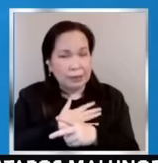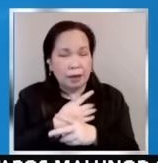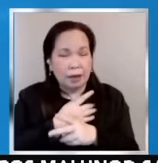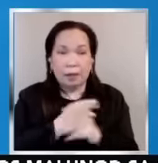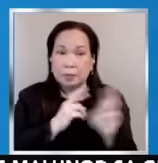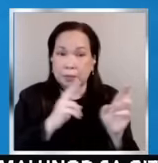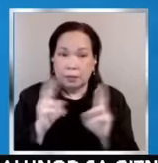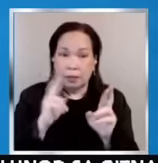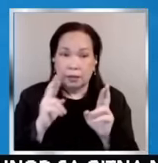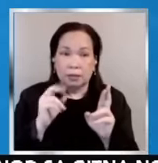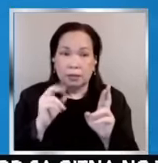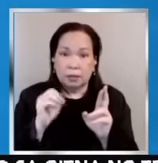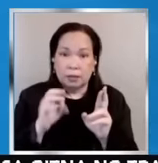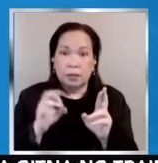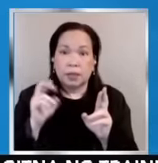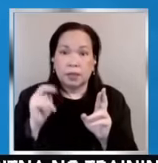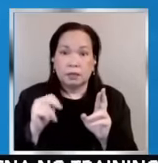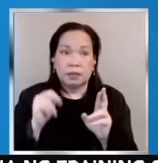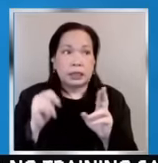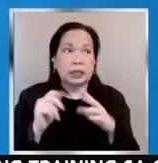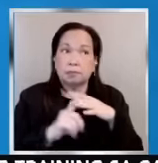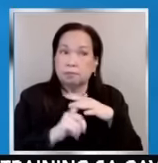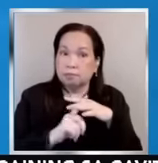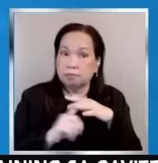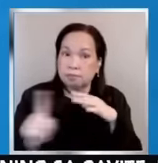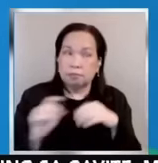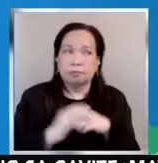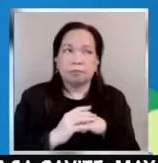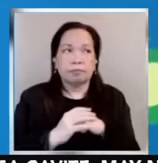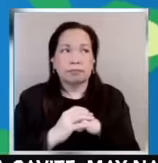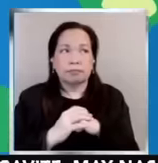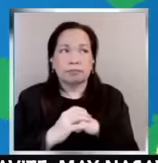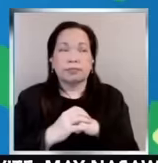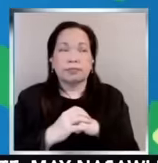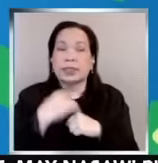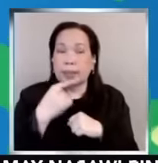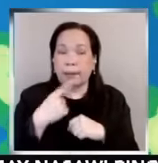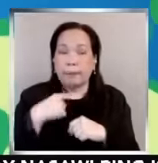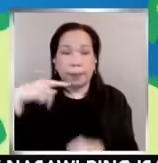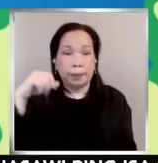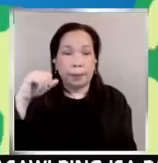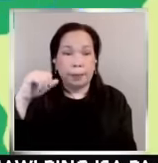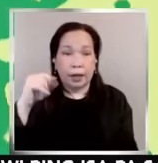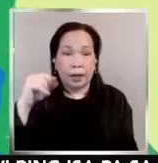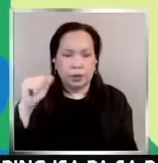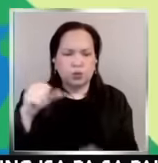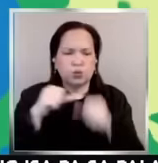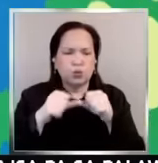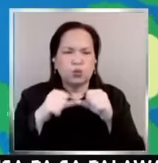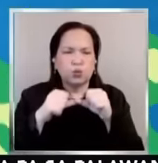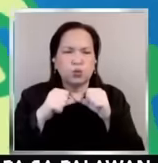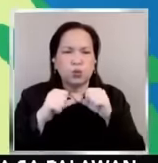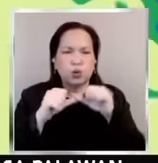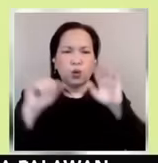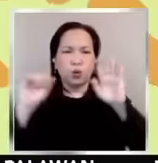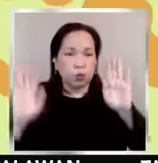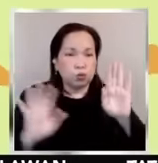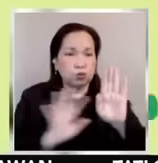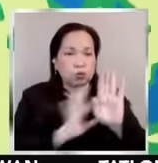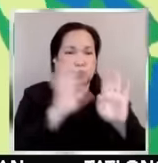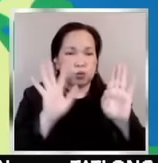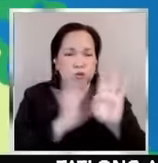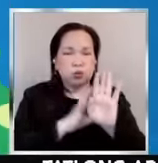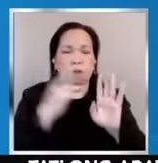sakali mang kailangan niyo ho ng lumikas. Sabi ng PAGASA, magpapatuloy ang pag-iral ng shearline hanggang Biyernes,